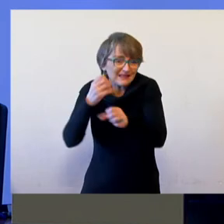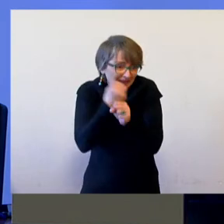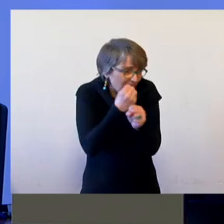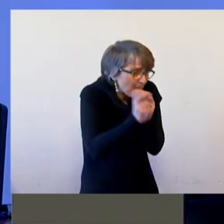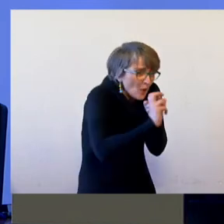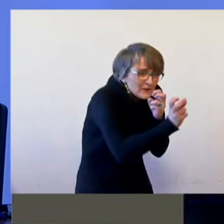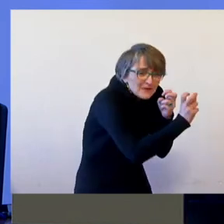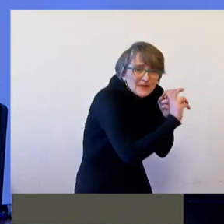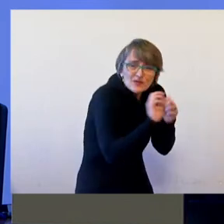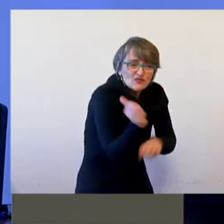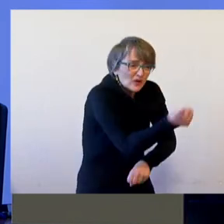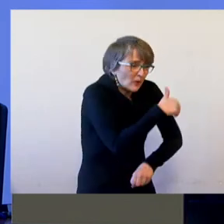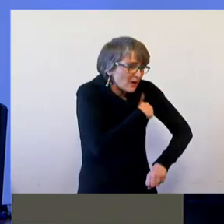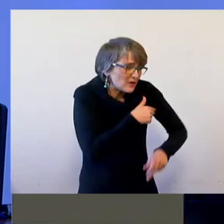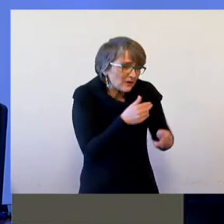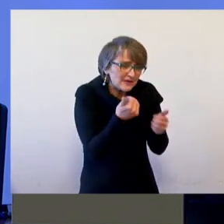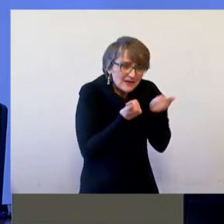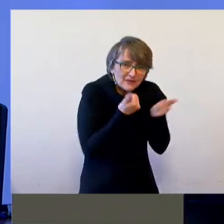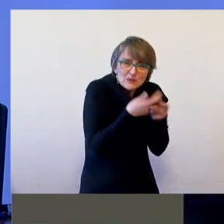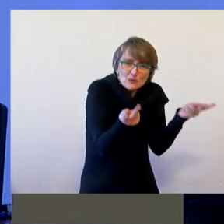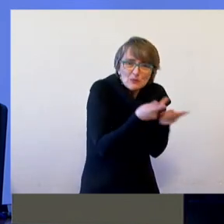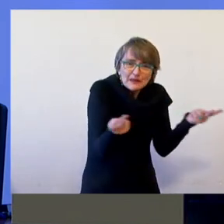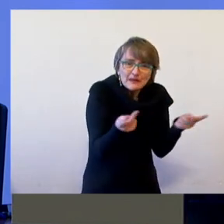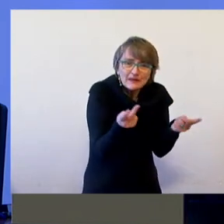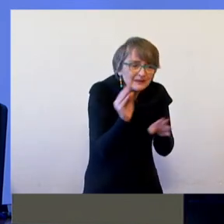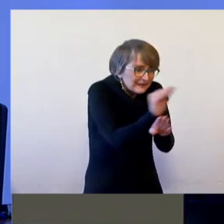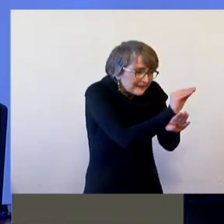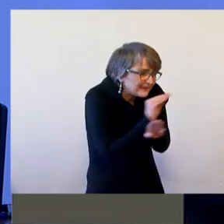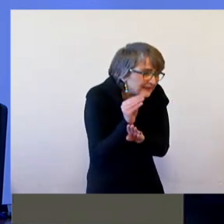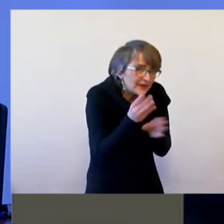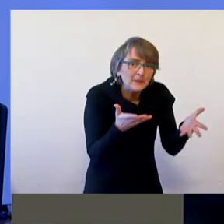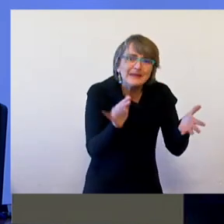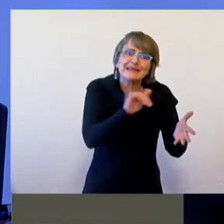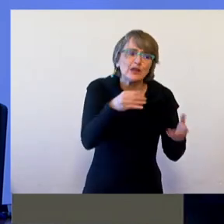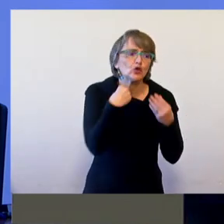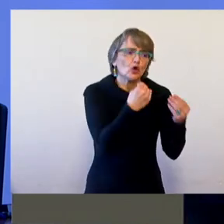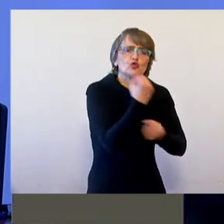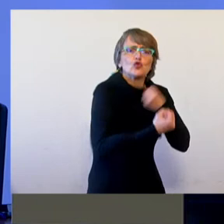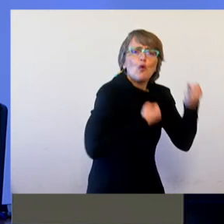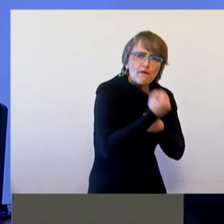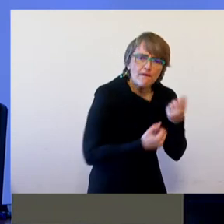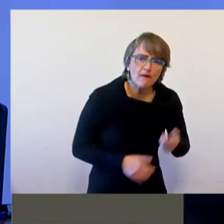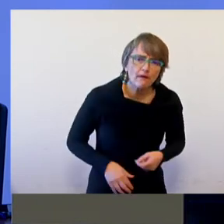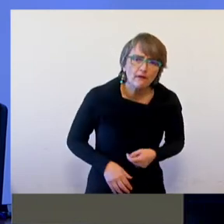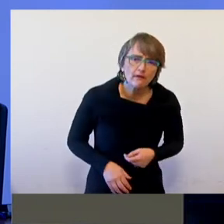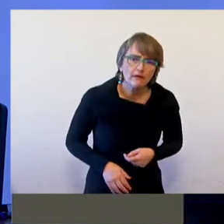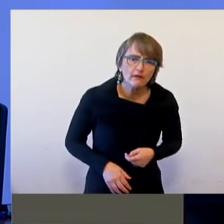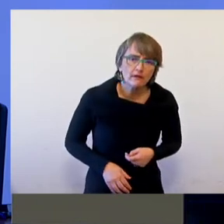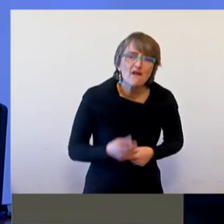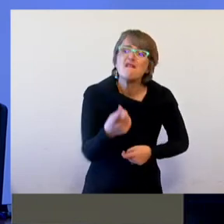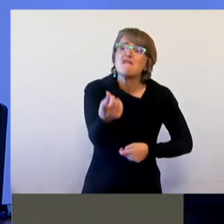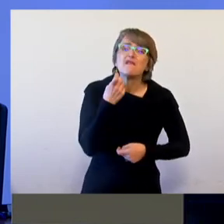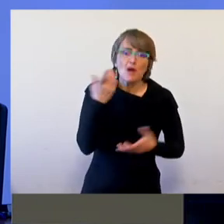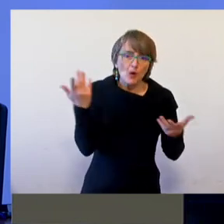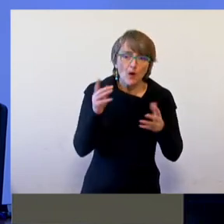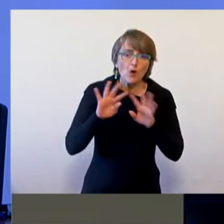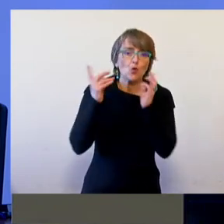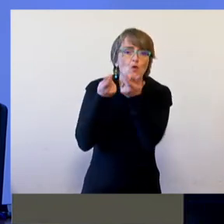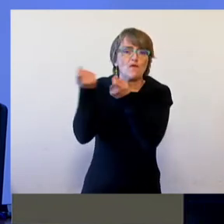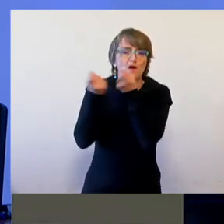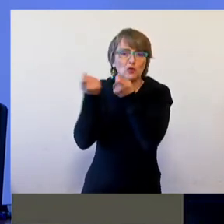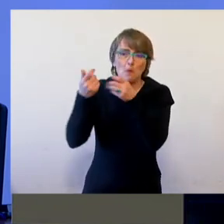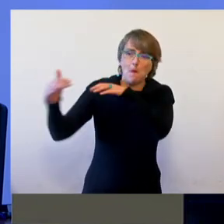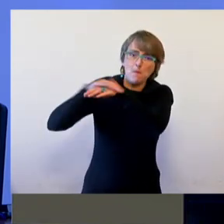de tous nos agents du service public. Mais qui les malmène? Est-ce que ce ne sont pas les décisions politiques des gouvernements successifs